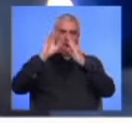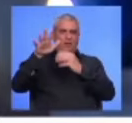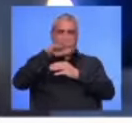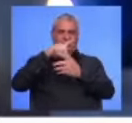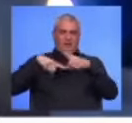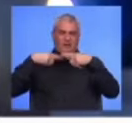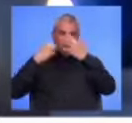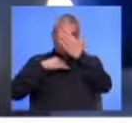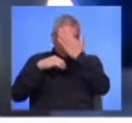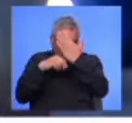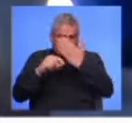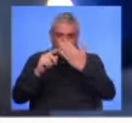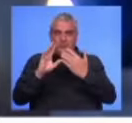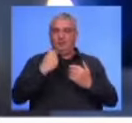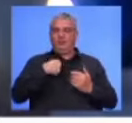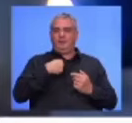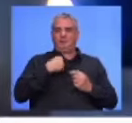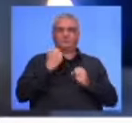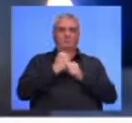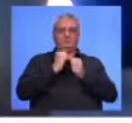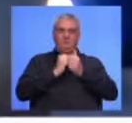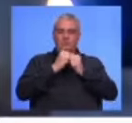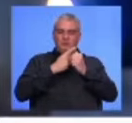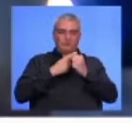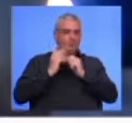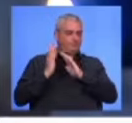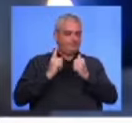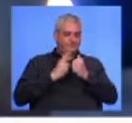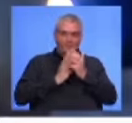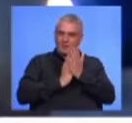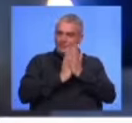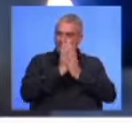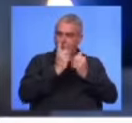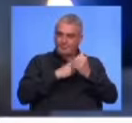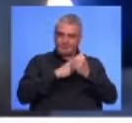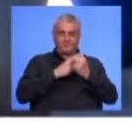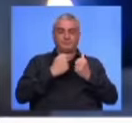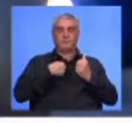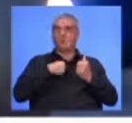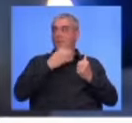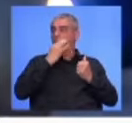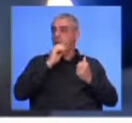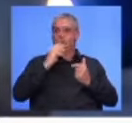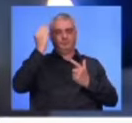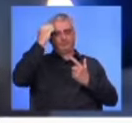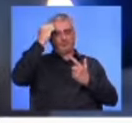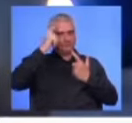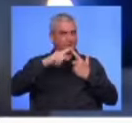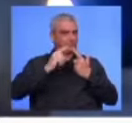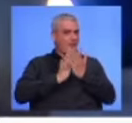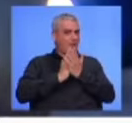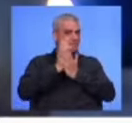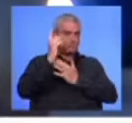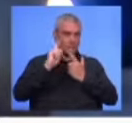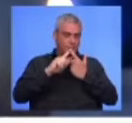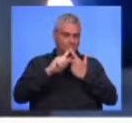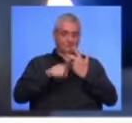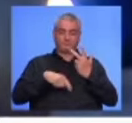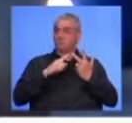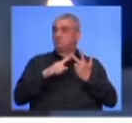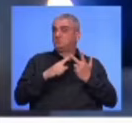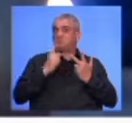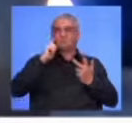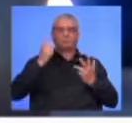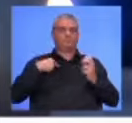שלנו. אם אנחנו מרשים את זה בספורט באופן שיטתי וקבוע, אנחנו מרשים את זה בבתי ספר באופן שיטתי וקבוע. אני לא יודעת למה אנחנו